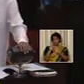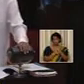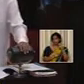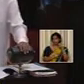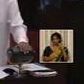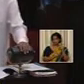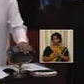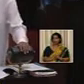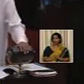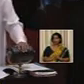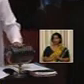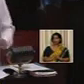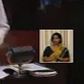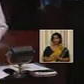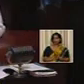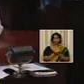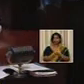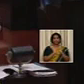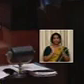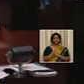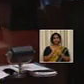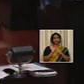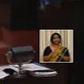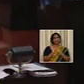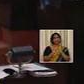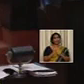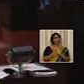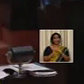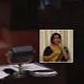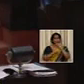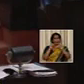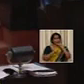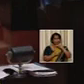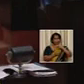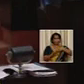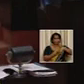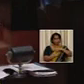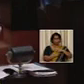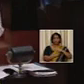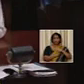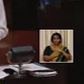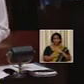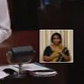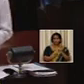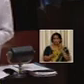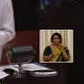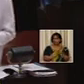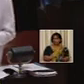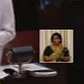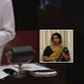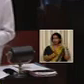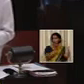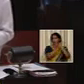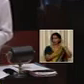හැටියට ඉන්දියාවෙනුත් නැනෝ නයිට්‍රජන් දියර පොහොර ආනයනයක් ඉතාමත්ම වැරදි ආකාරයෙන් ඇනුම්